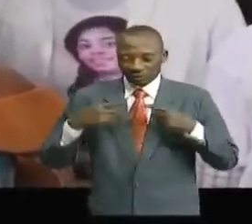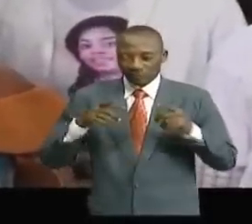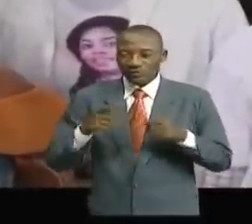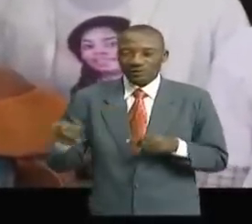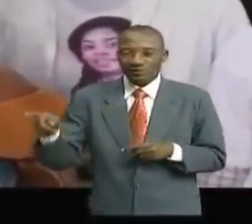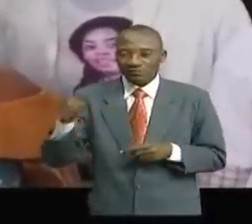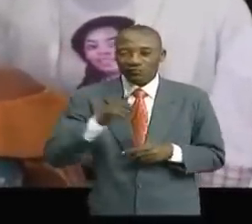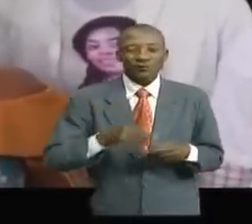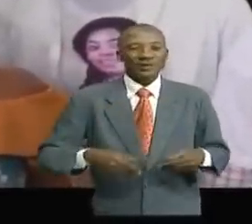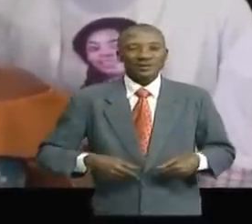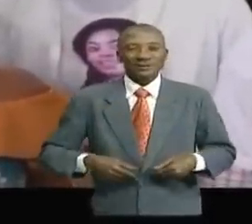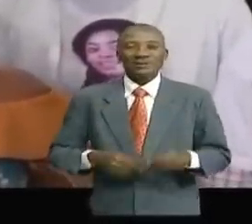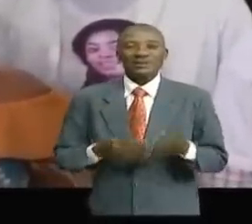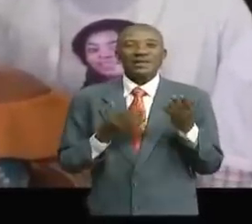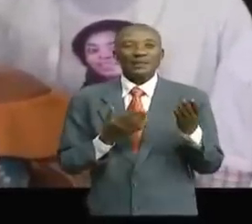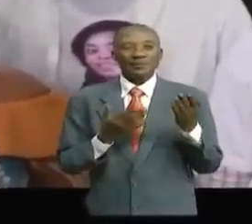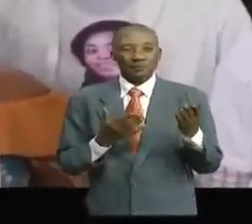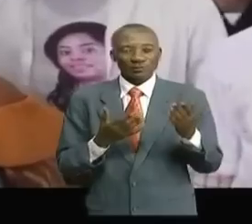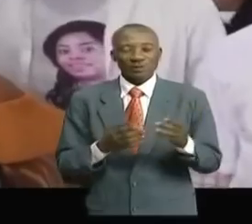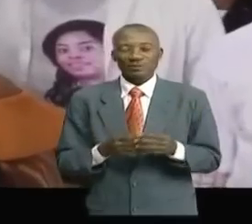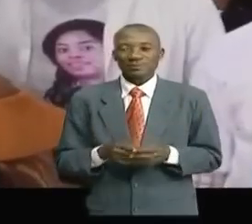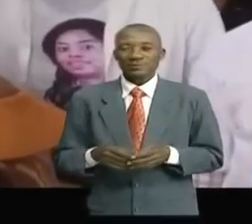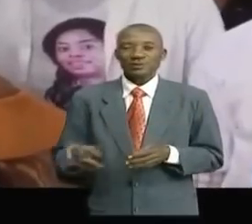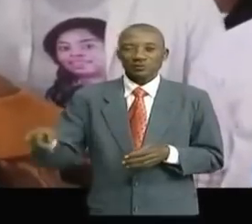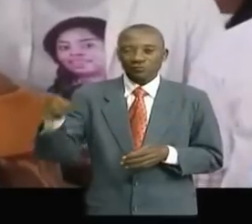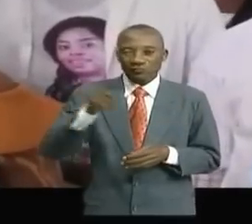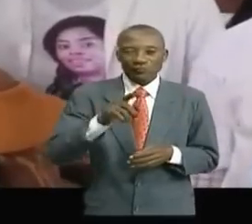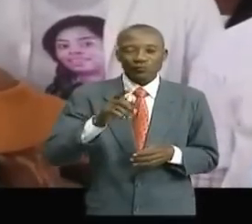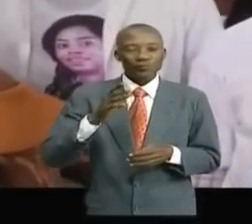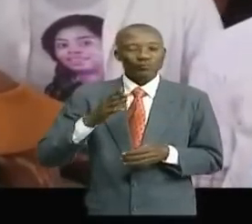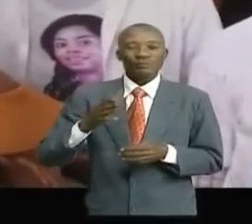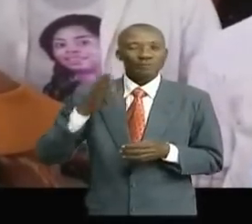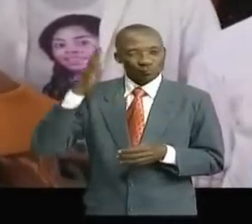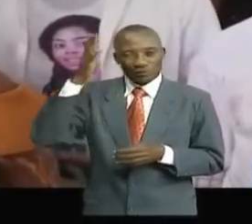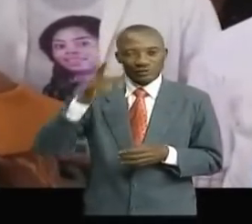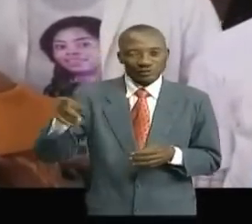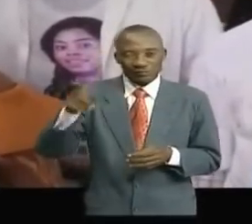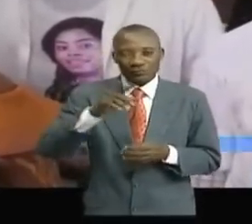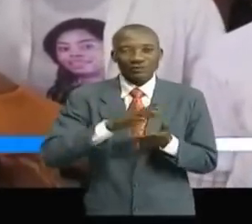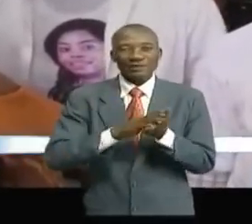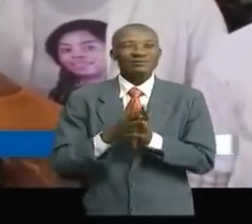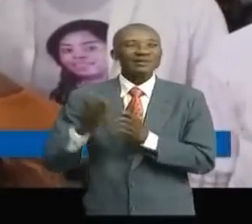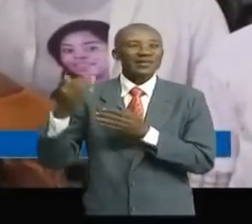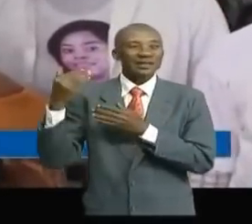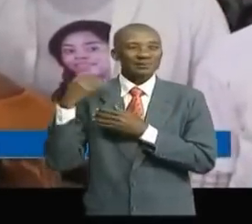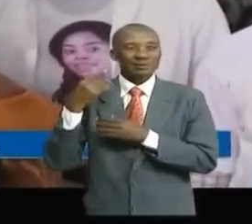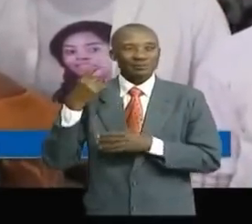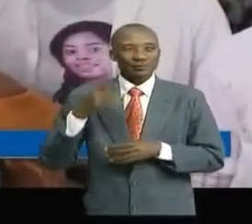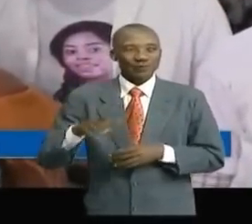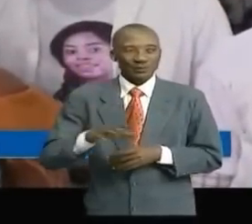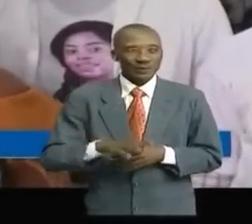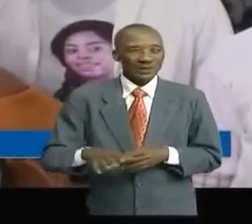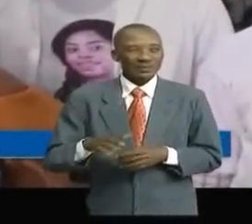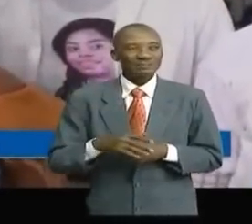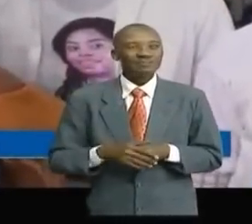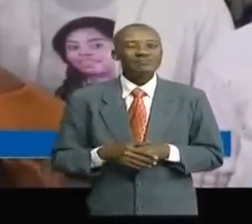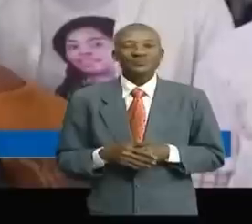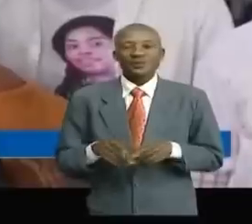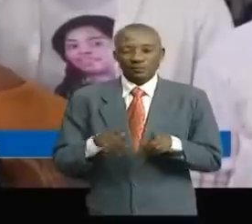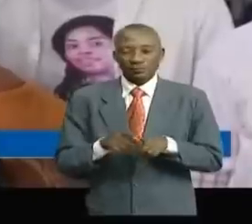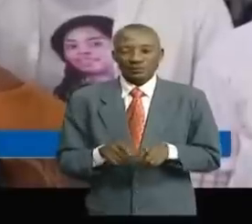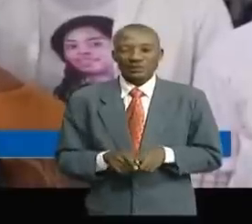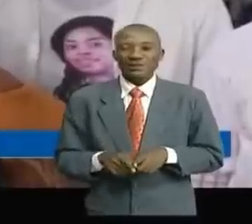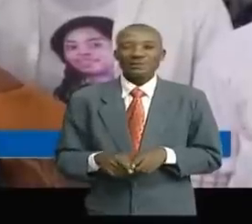nous devons le former. Nous l'avions fait. Nos membres qui diront toute l'année passée 2022, ils ont